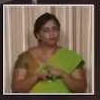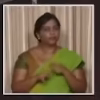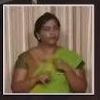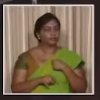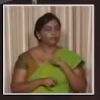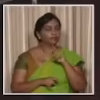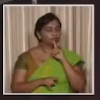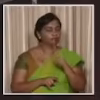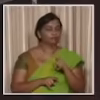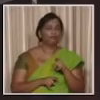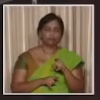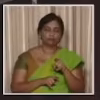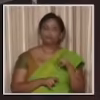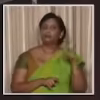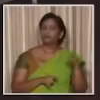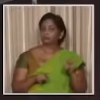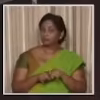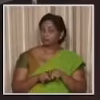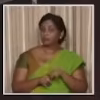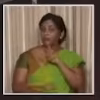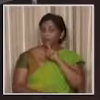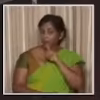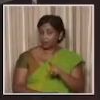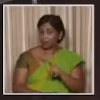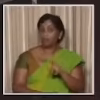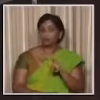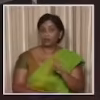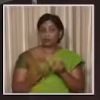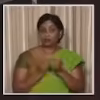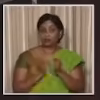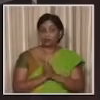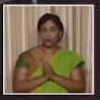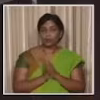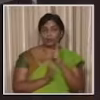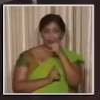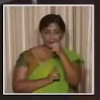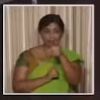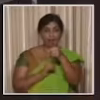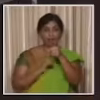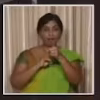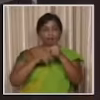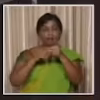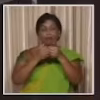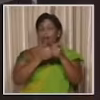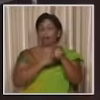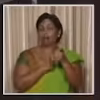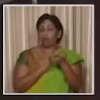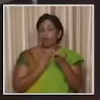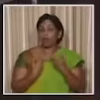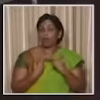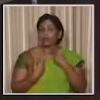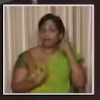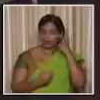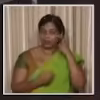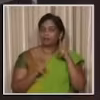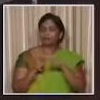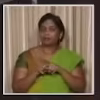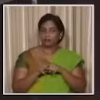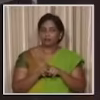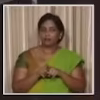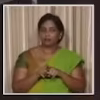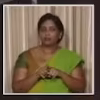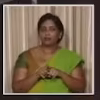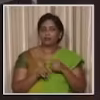මේ කිව්වේ අඩු ගානේ. ඒ නිසා මේව කියනකොට Tamante kangilla dikkarana ona anithayata kangili kiyak dikkenoda kiyala hitan. Ida e nisa karuna